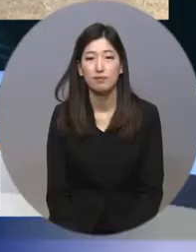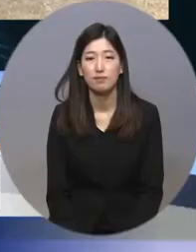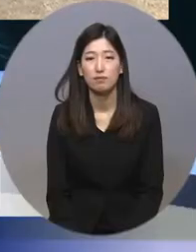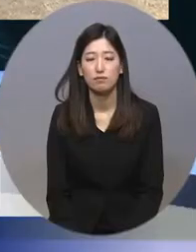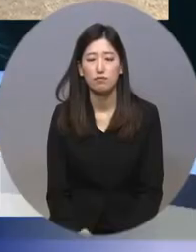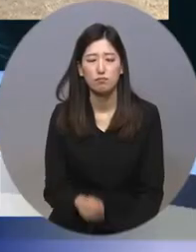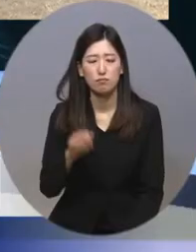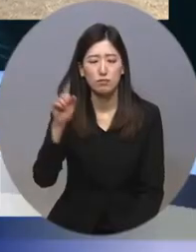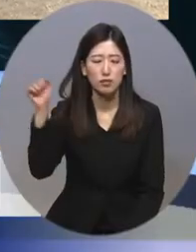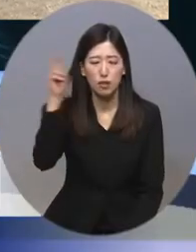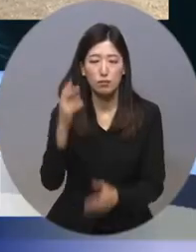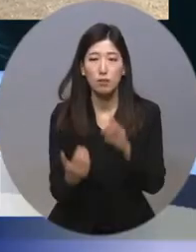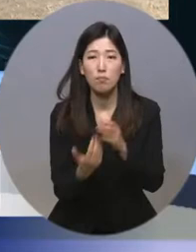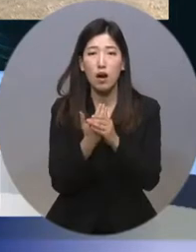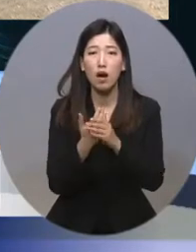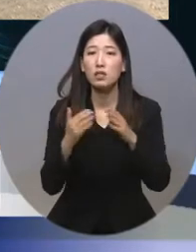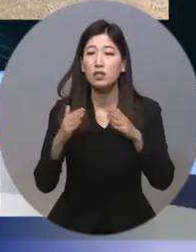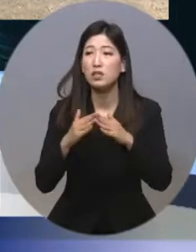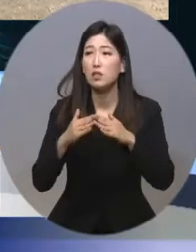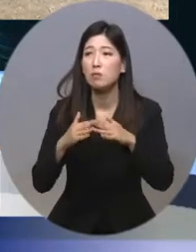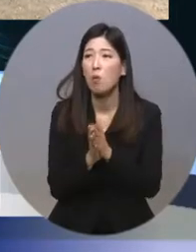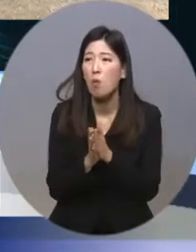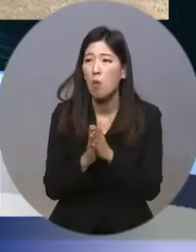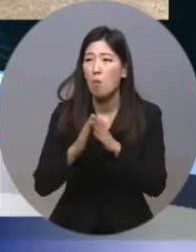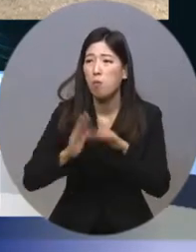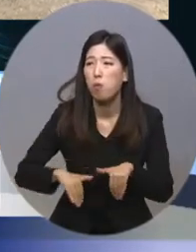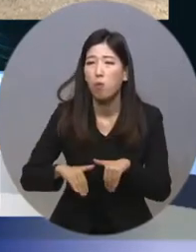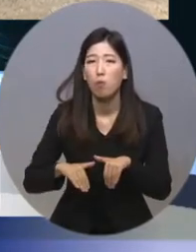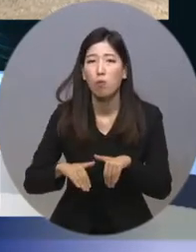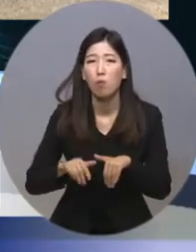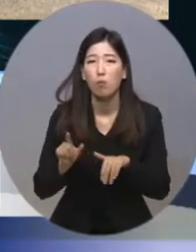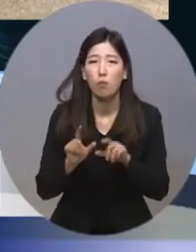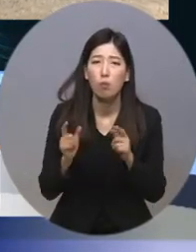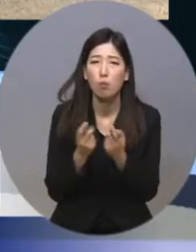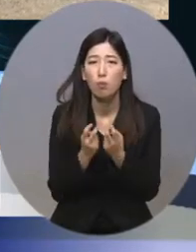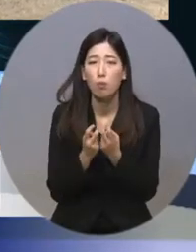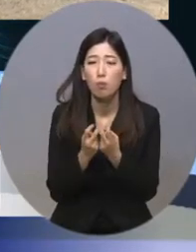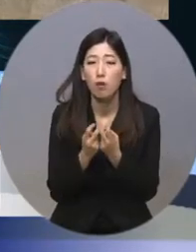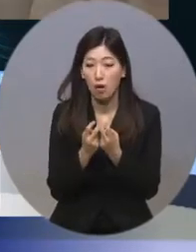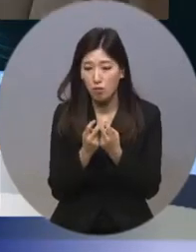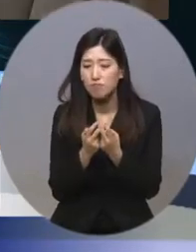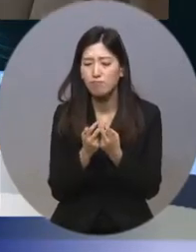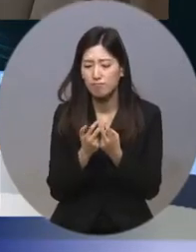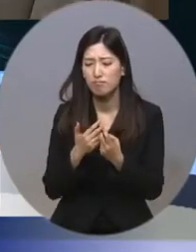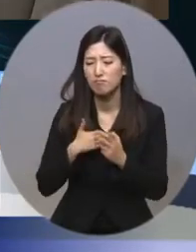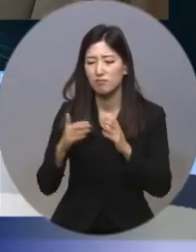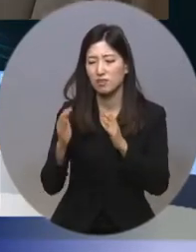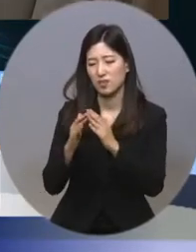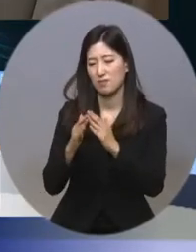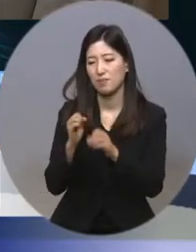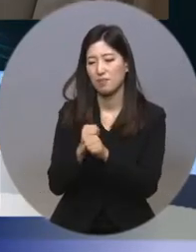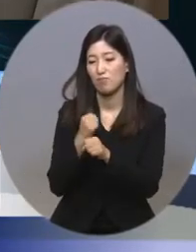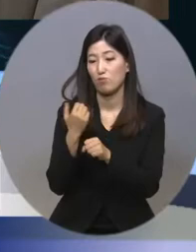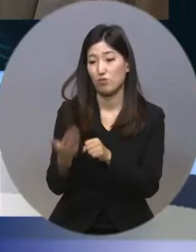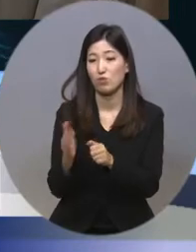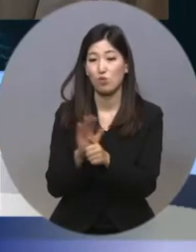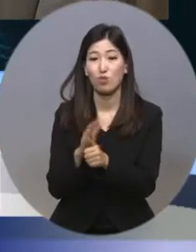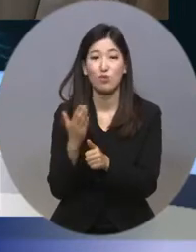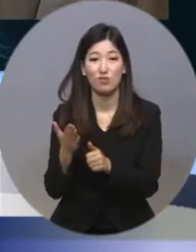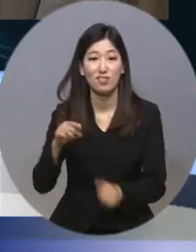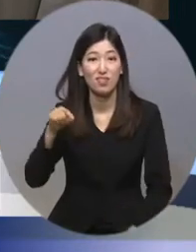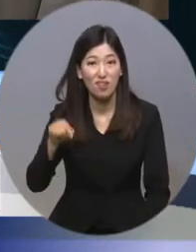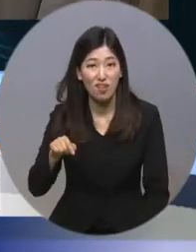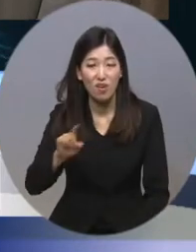갑작스런 사고로 집을 잃은 취약계층에게 따뜻한 보금자리를 만들어주는 진안군 사랑의 집 입주가